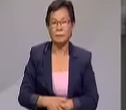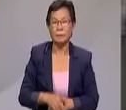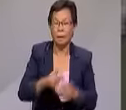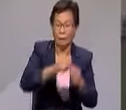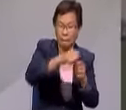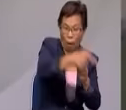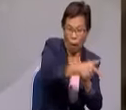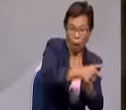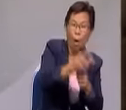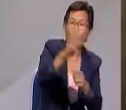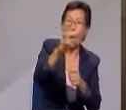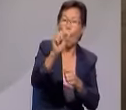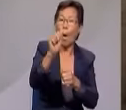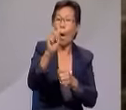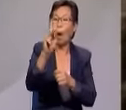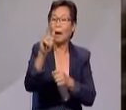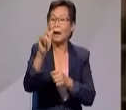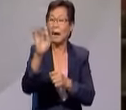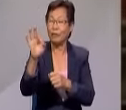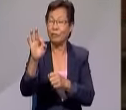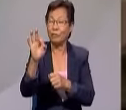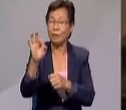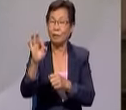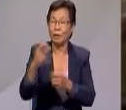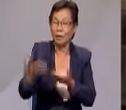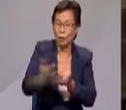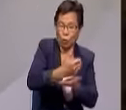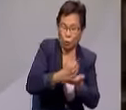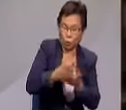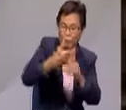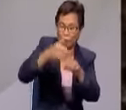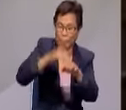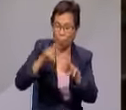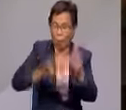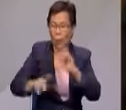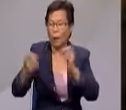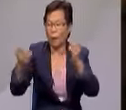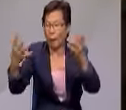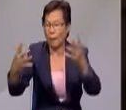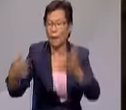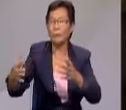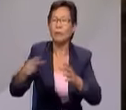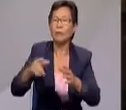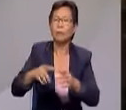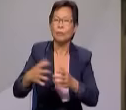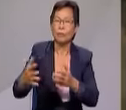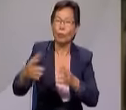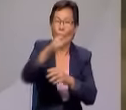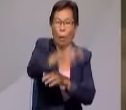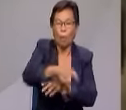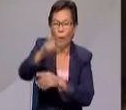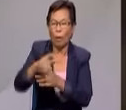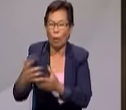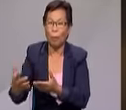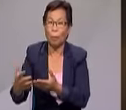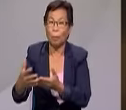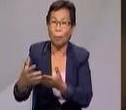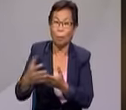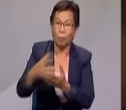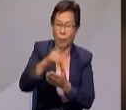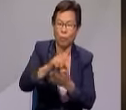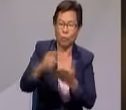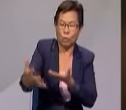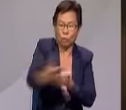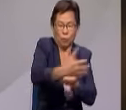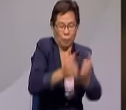caruman wakaf di kutip daripada orang ramai, dan kutipan ini dapat digunakan